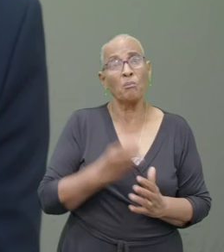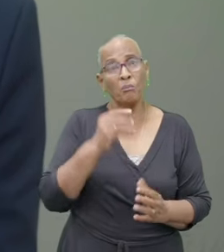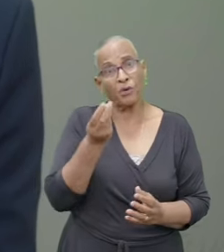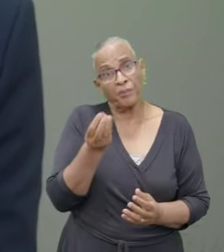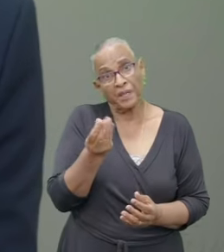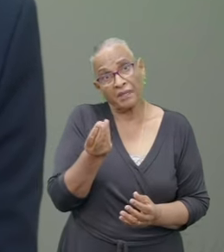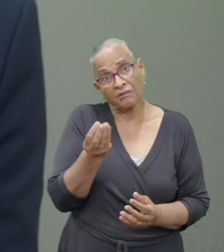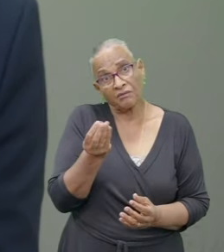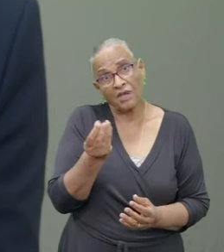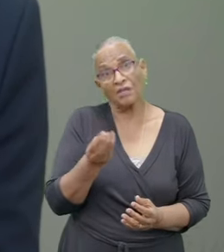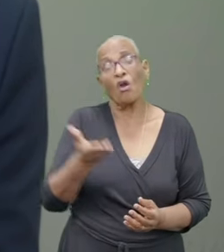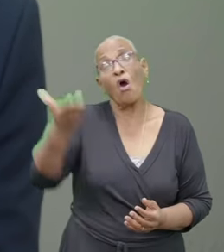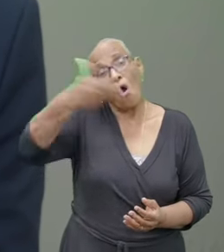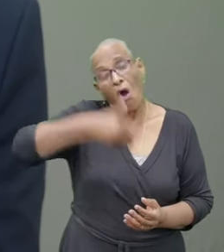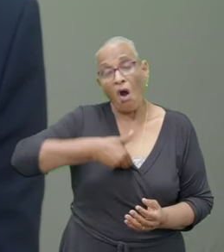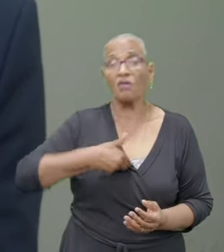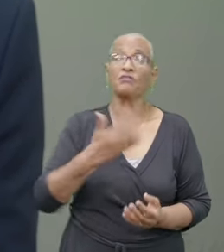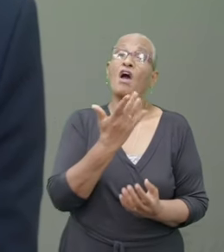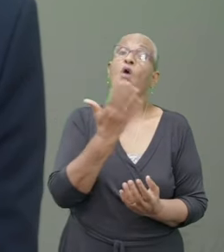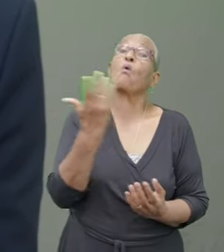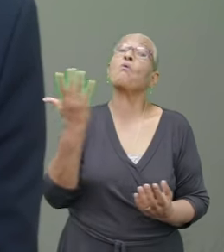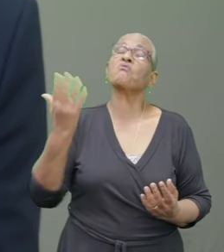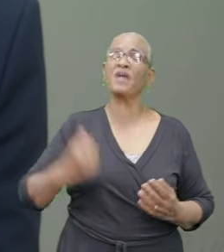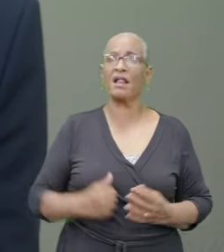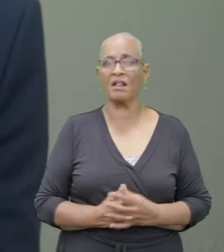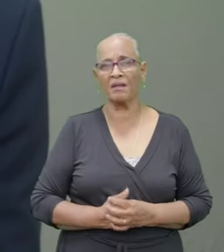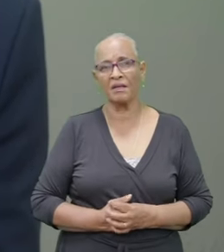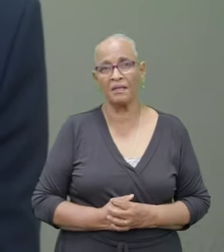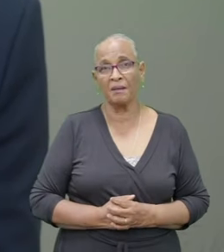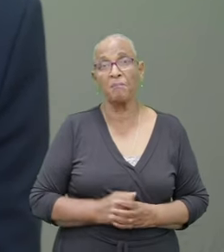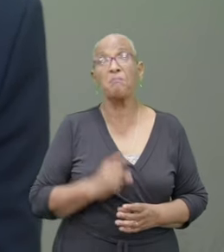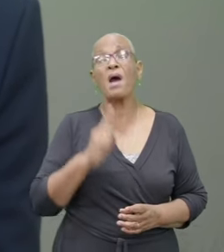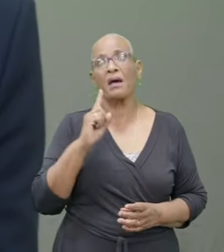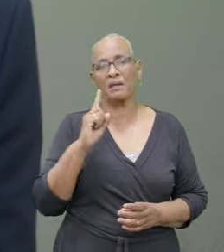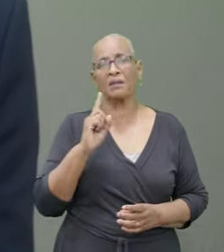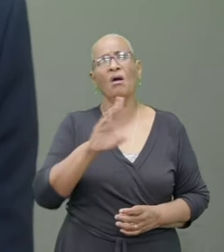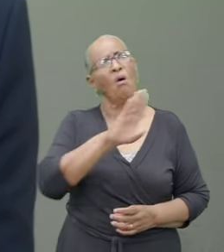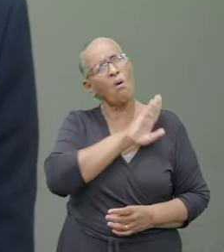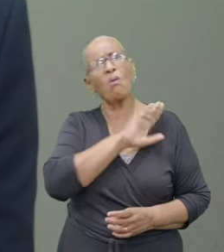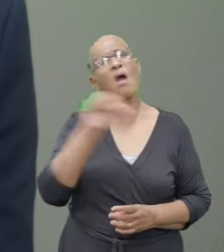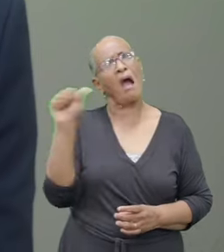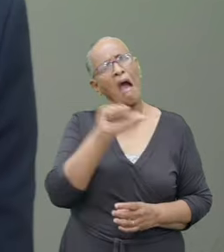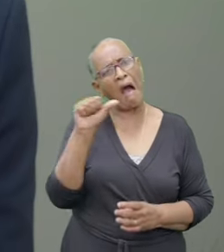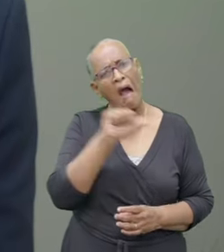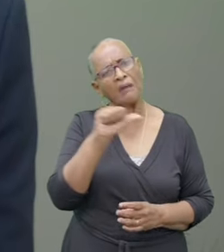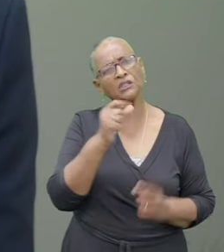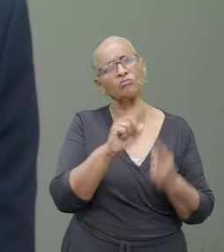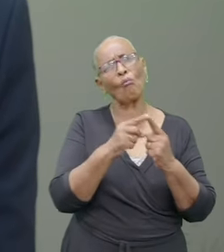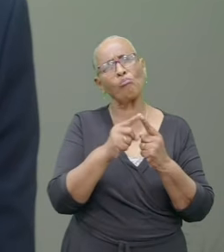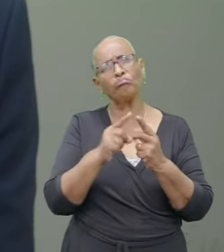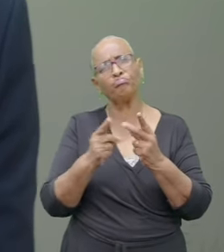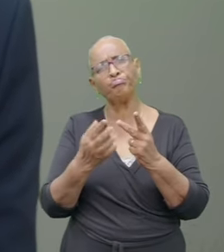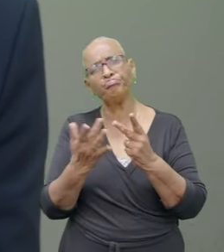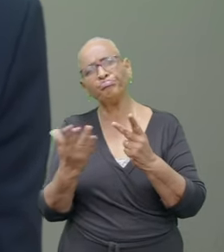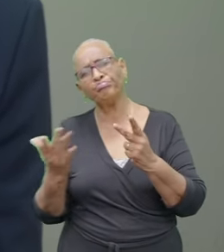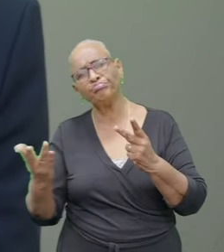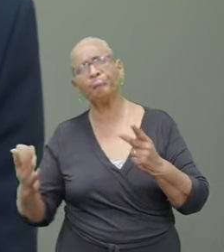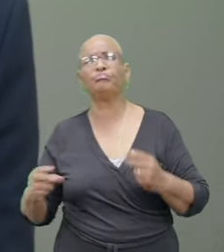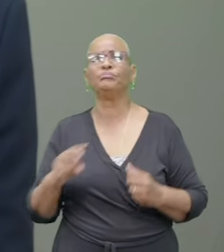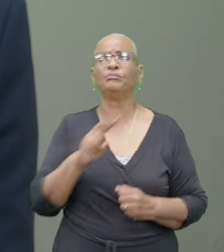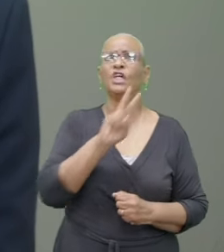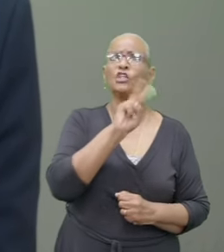voor de zorg. Daarop kan ik zo meteen ingaan. Maar ook andere zaken. Ik kan me heugen dat in